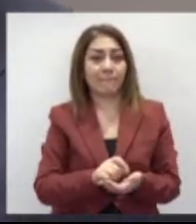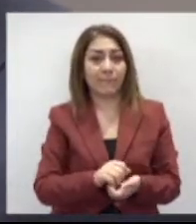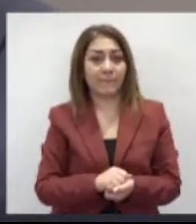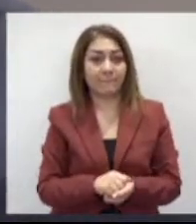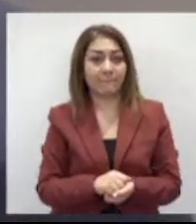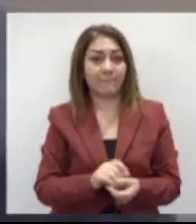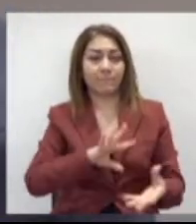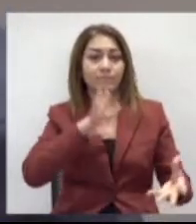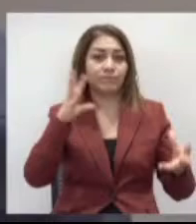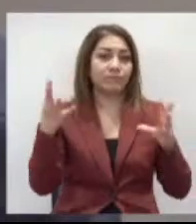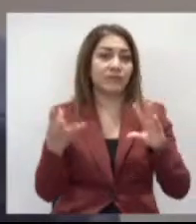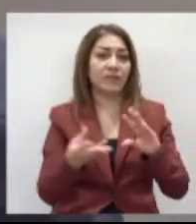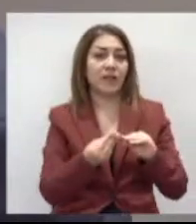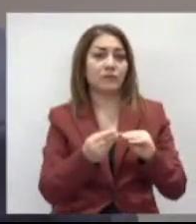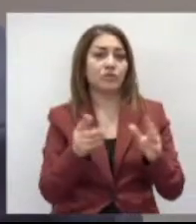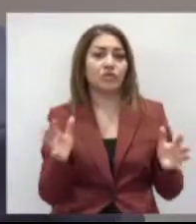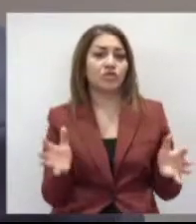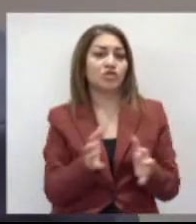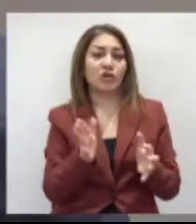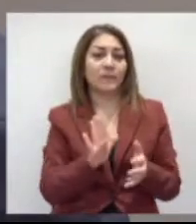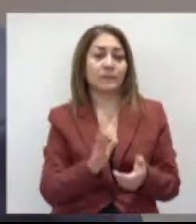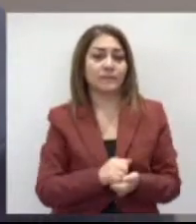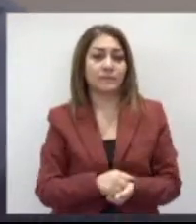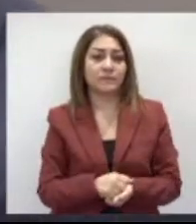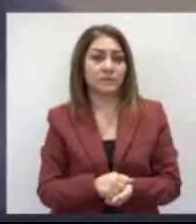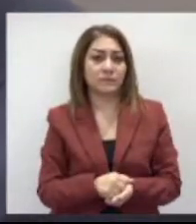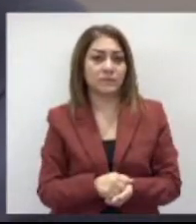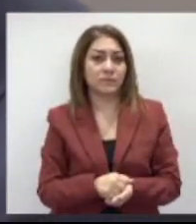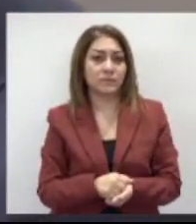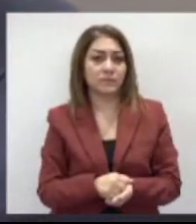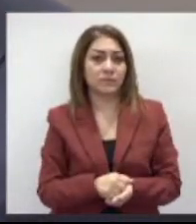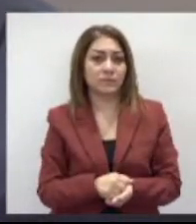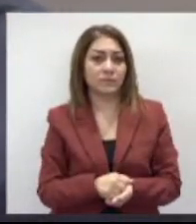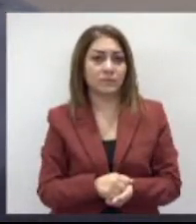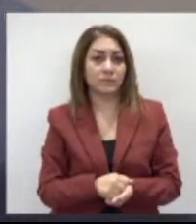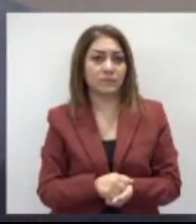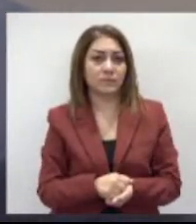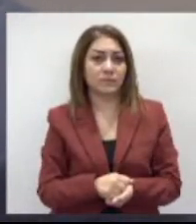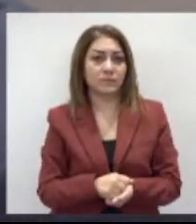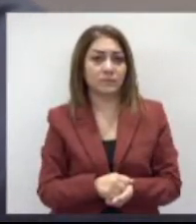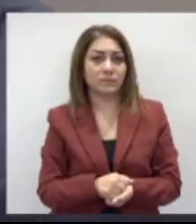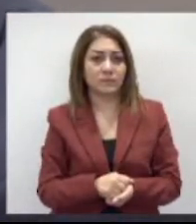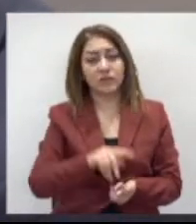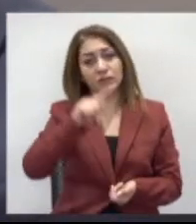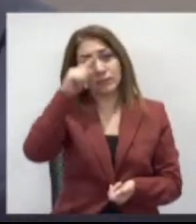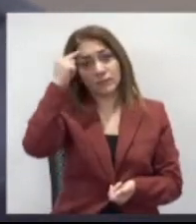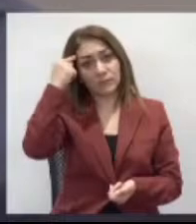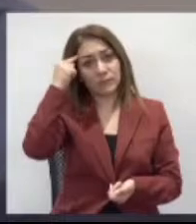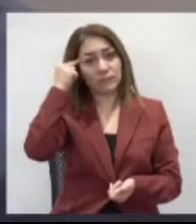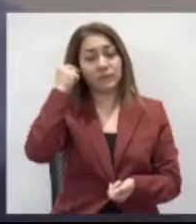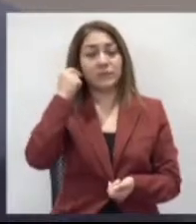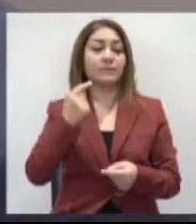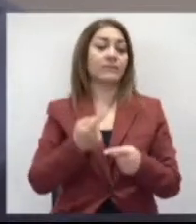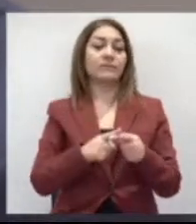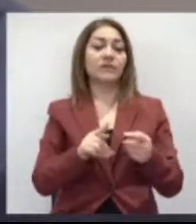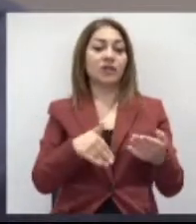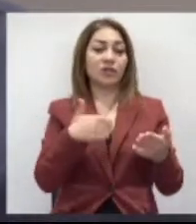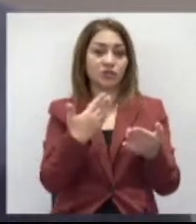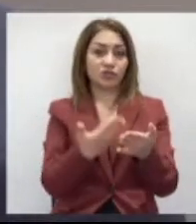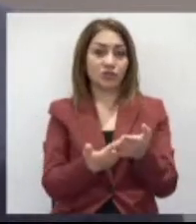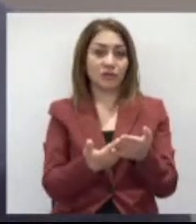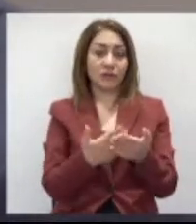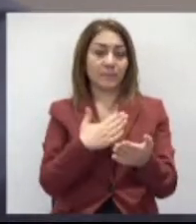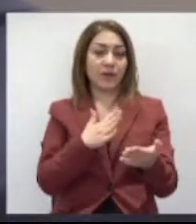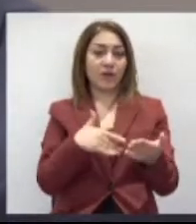էլ ամբողջականություն չի ապահովի քննարկումներին։ Բայց մեծ հաշվով կոնցեպտուալ ես համարում եմ, որ թե այս առաջարկը, թե